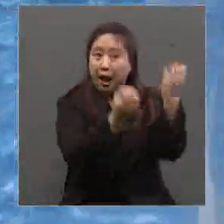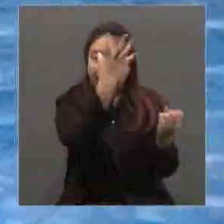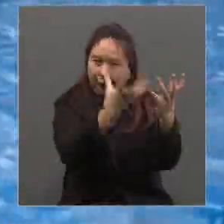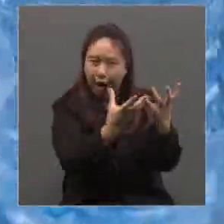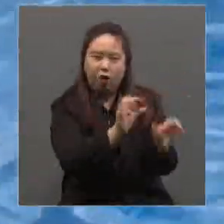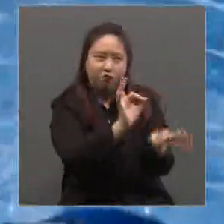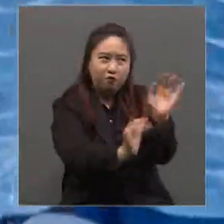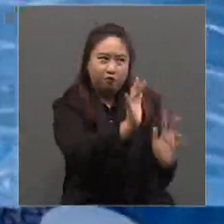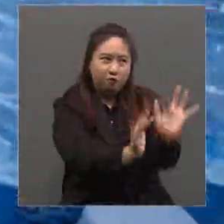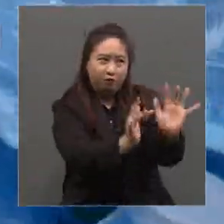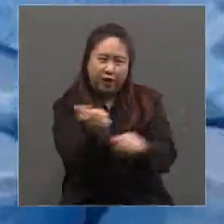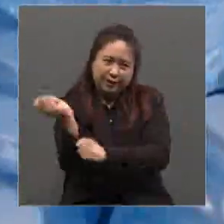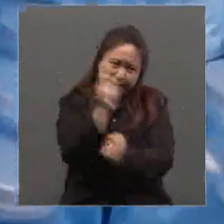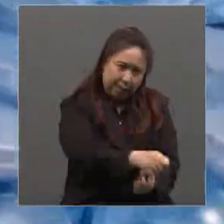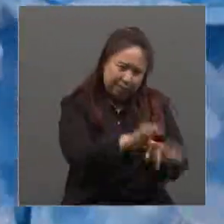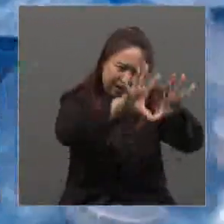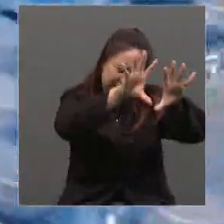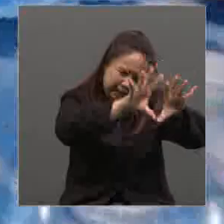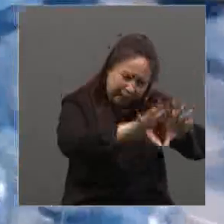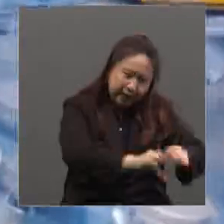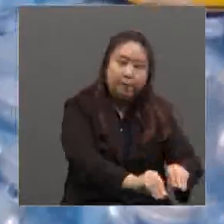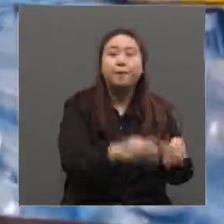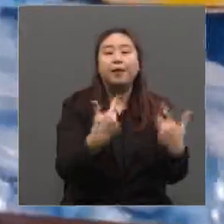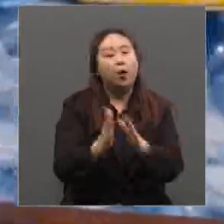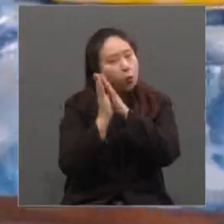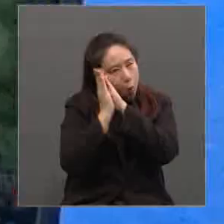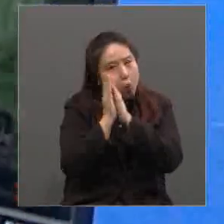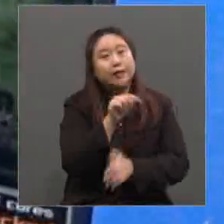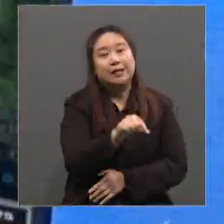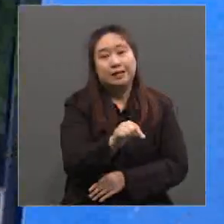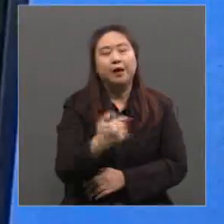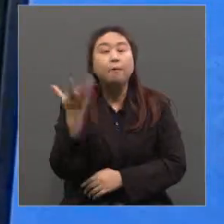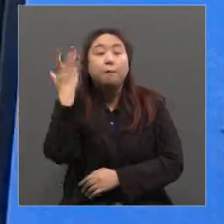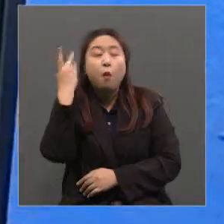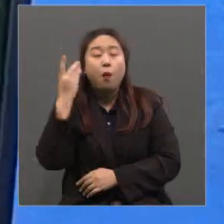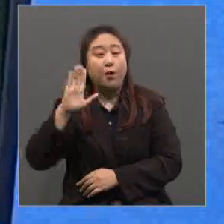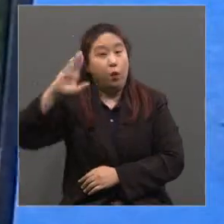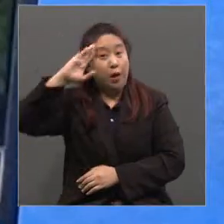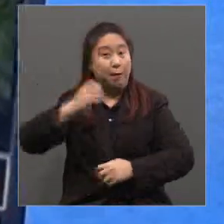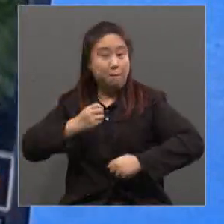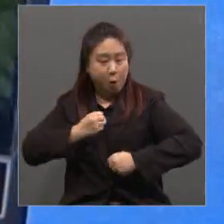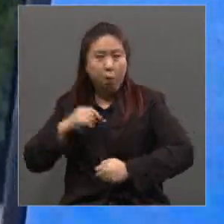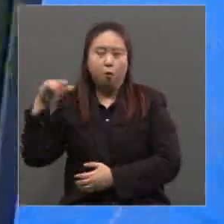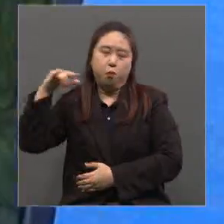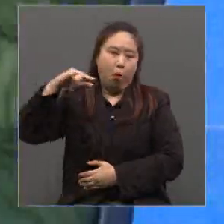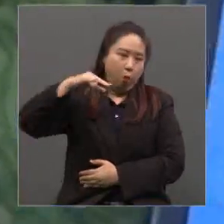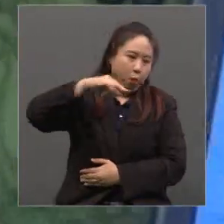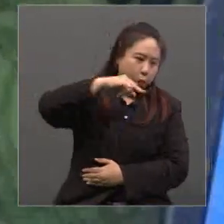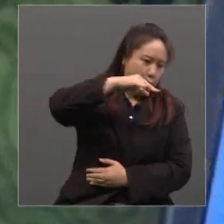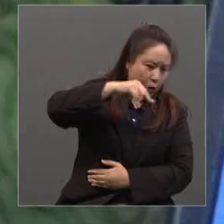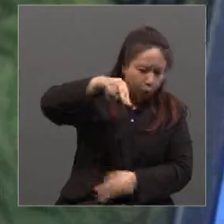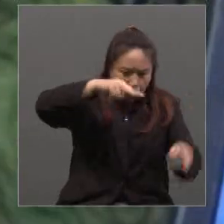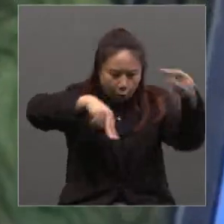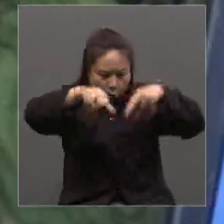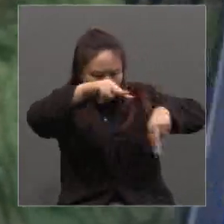ในป่าค่ะหลังจากที่เมื่อวานนี้ได้ใช้เฮลิคอปเตอร์กองทัพบกขึ้นบินสำรวจพื้นที่และการทิ้งน้ำดับไฟในพื้น